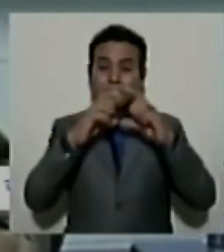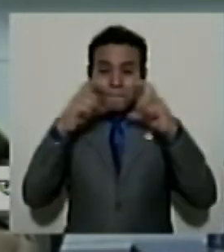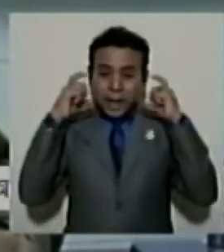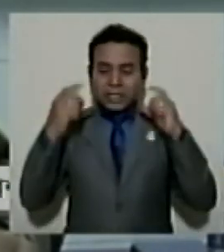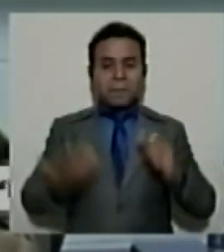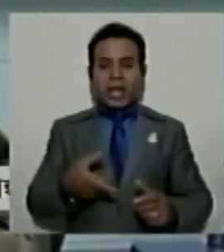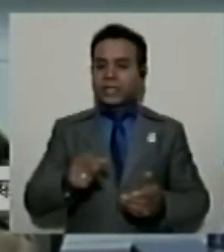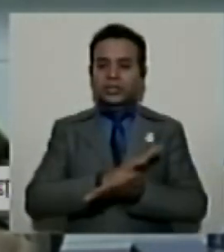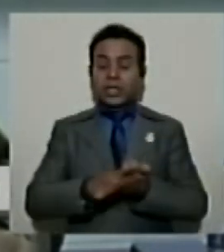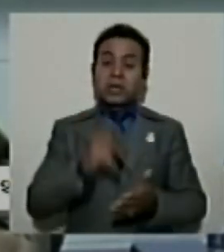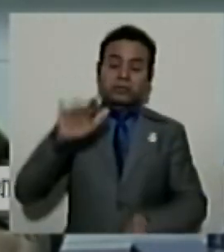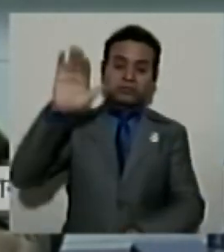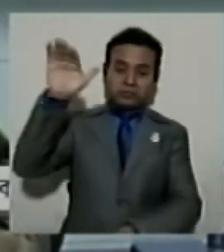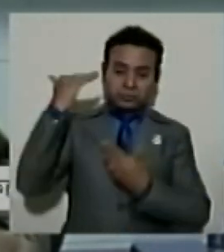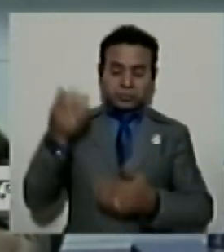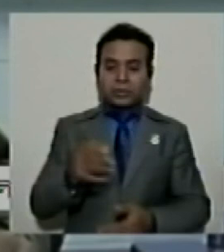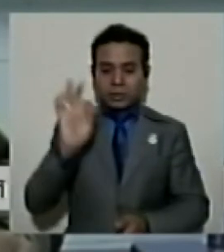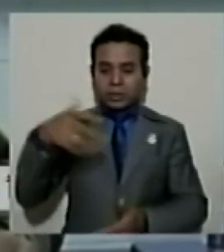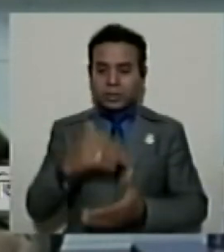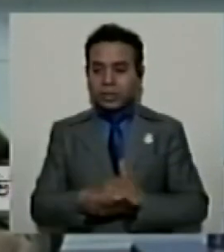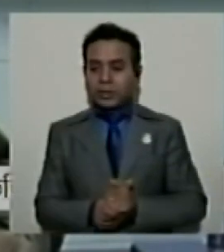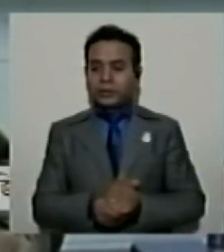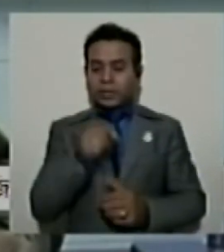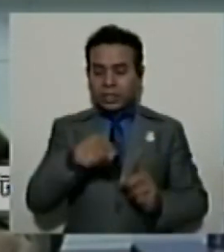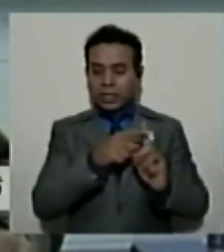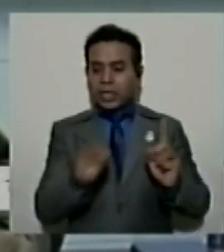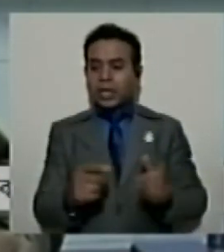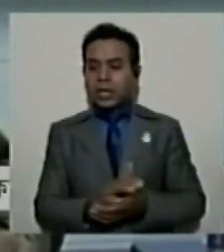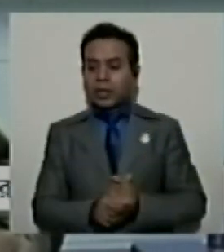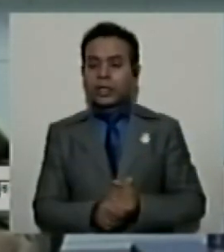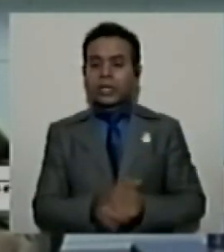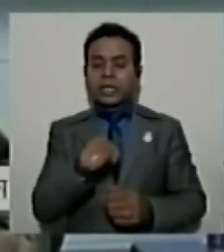4 থেকে 6 সপ্তাহ সময় লাগে, যদি সেটা অন্য কোনো মাধ্যমে আসে, বিমানে আসলে সেটা সাধারণত